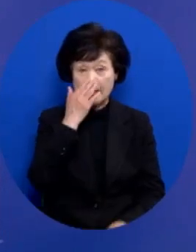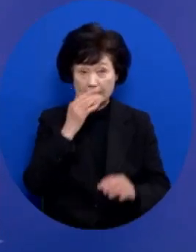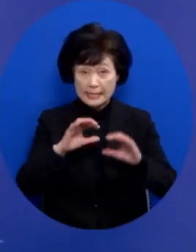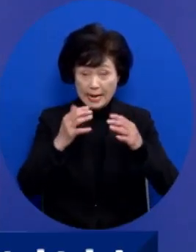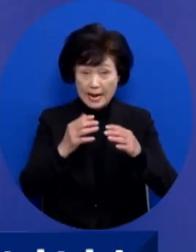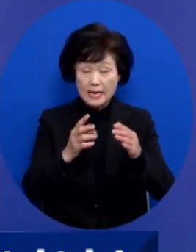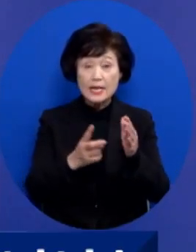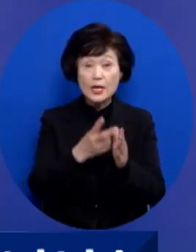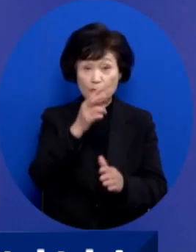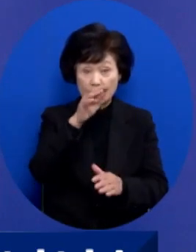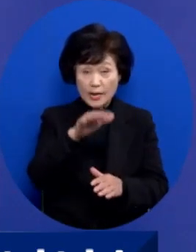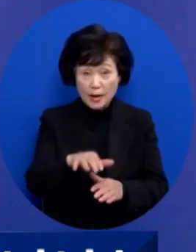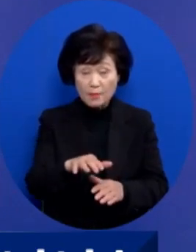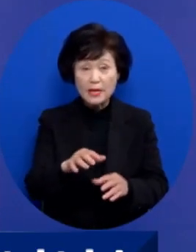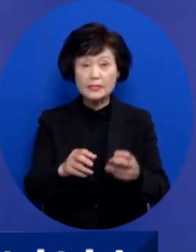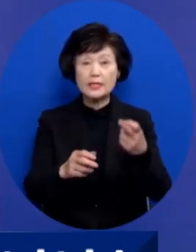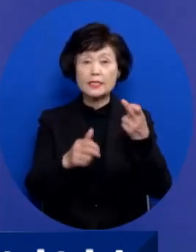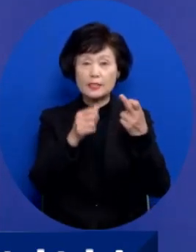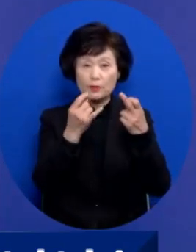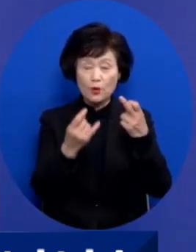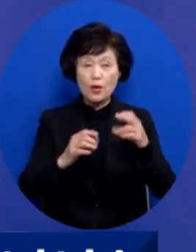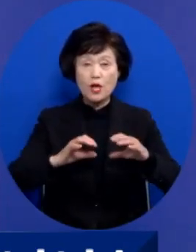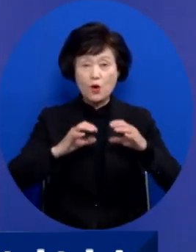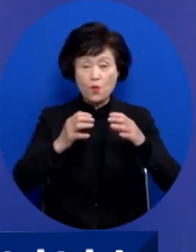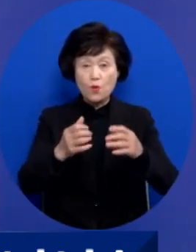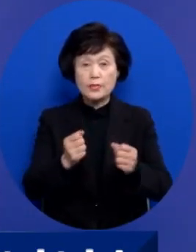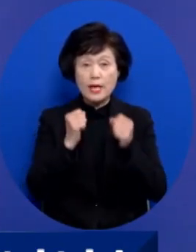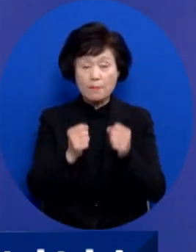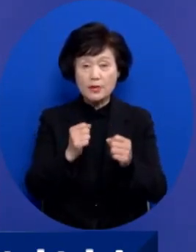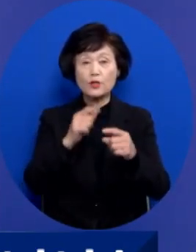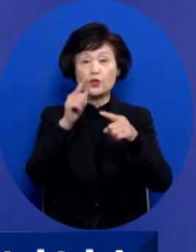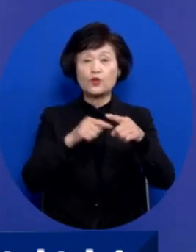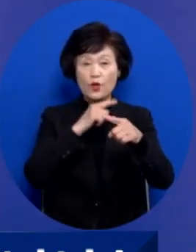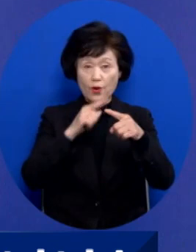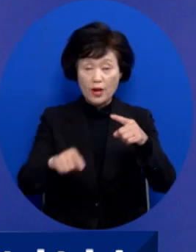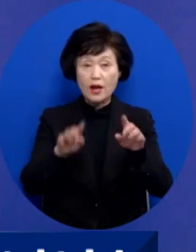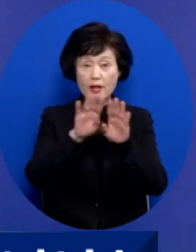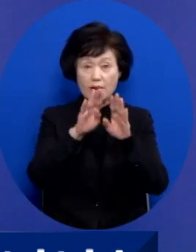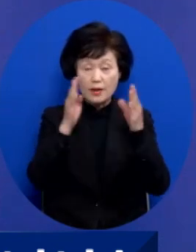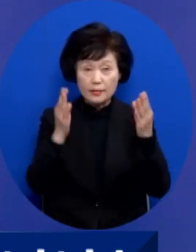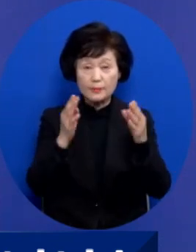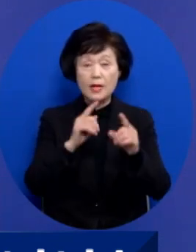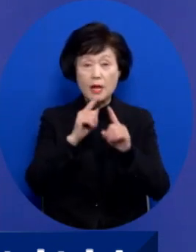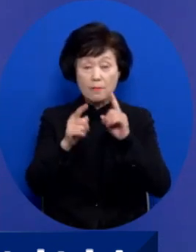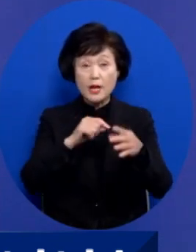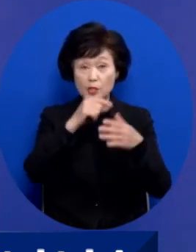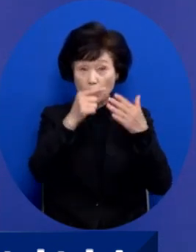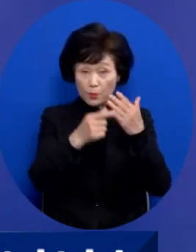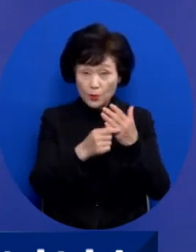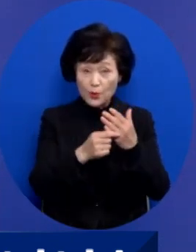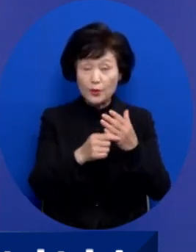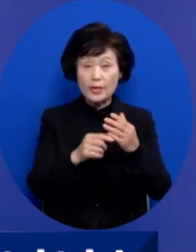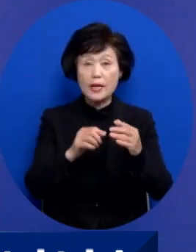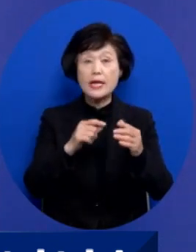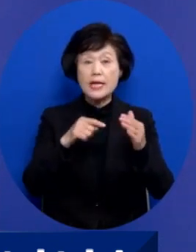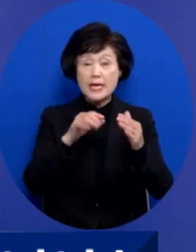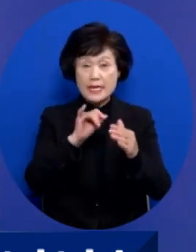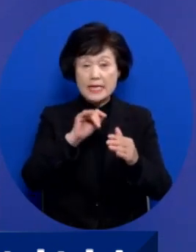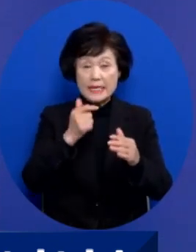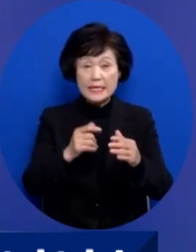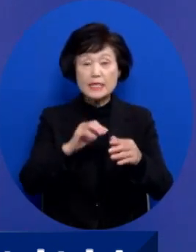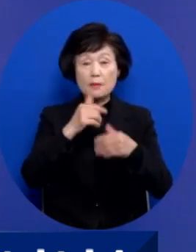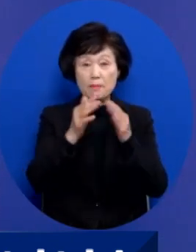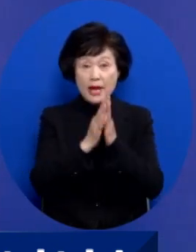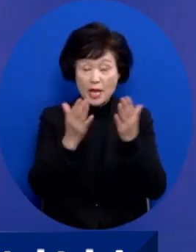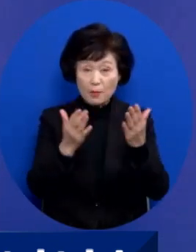이스라엘 예루살렘에서 12회 국제 마라톤 대회가 열렸습니다. CTS 말씀 프로그램인 인바이블의 출연진과